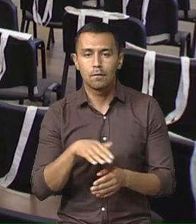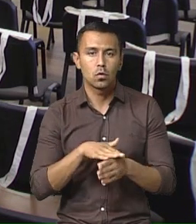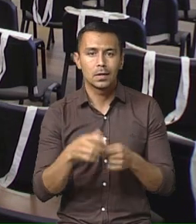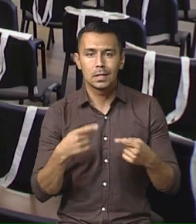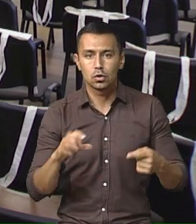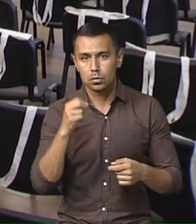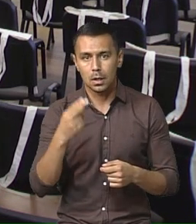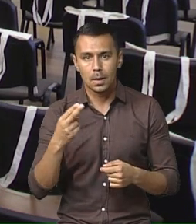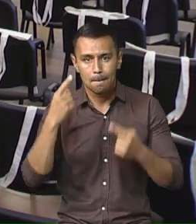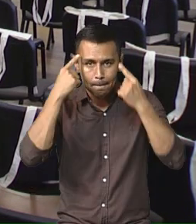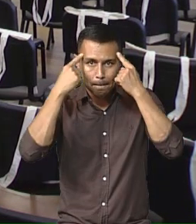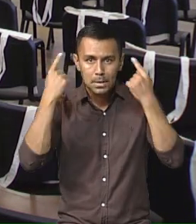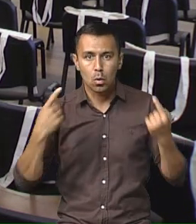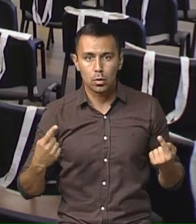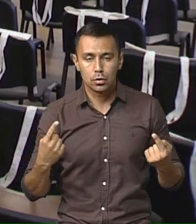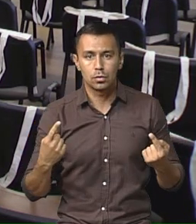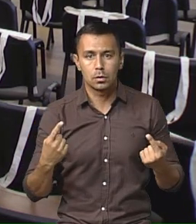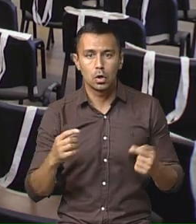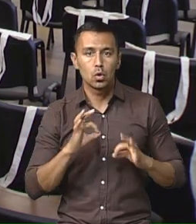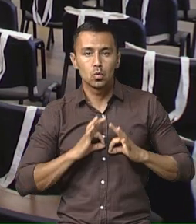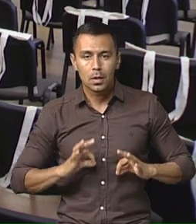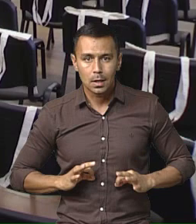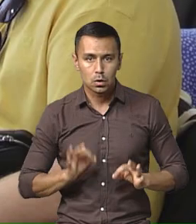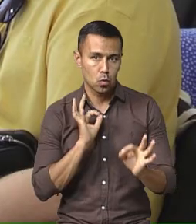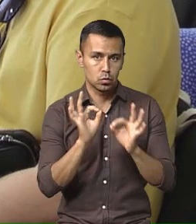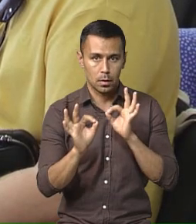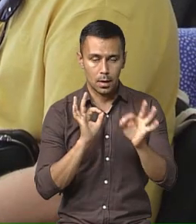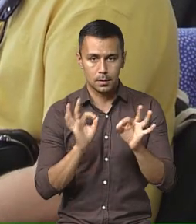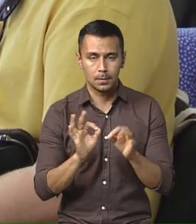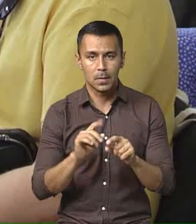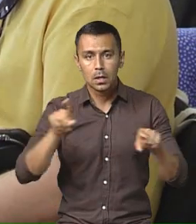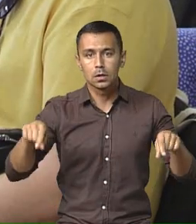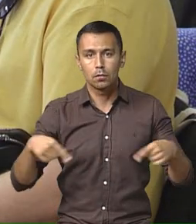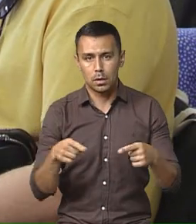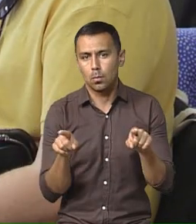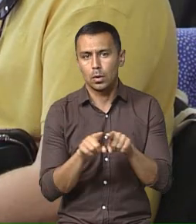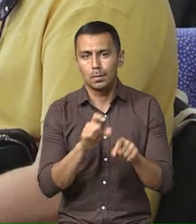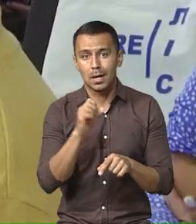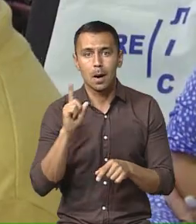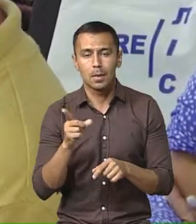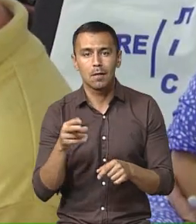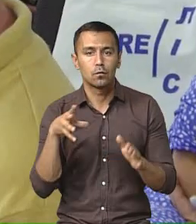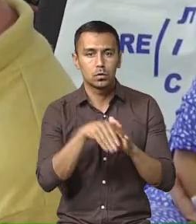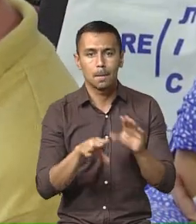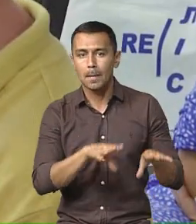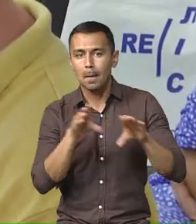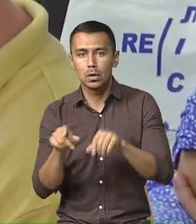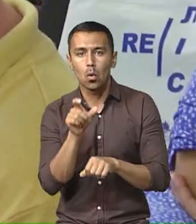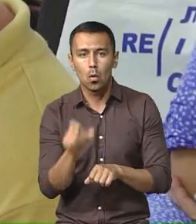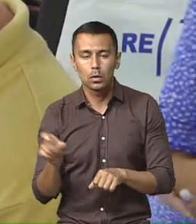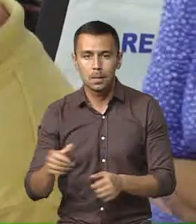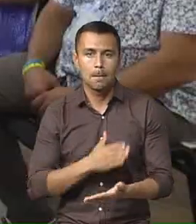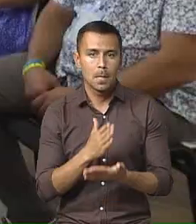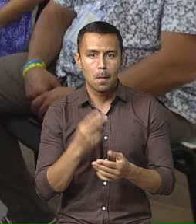інші соціально-психологічні та юридичні консультації. Створення подібних хабів для внутрішньопереміщених осіб